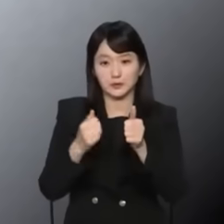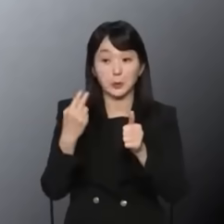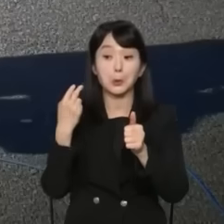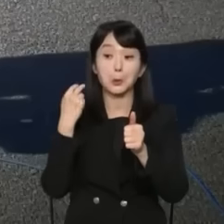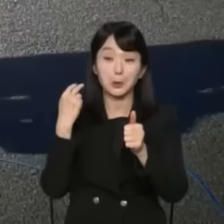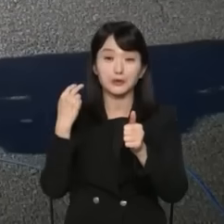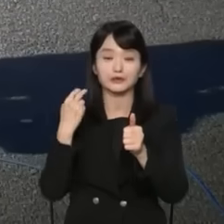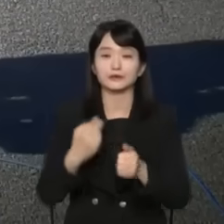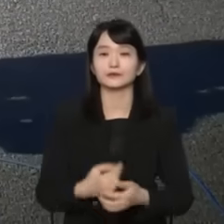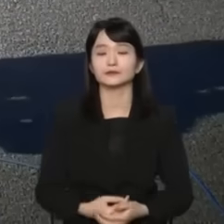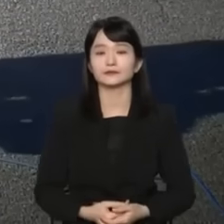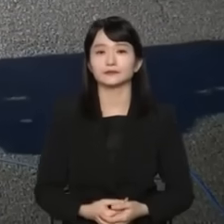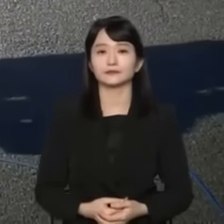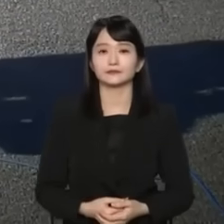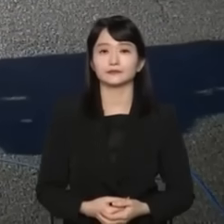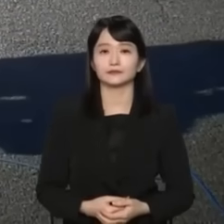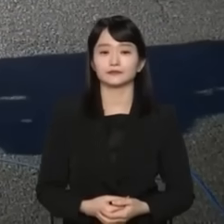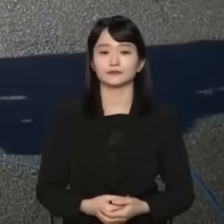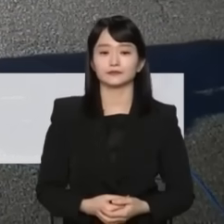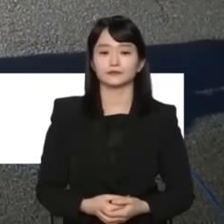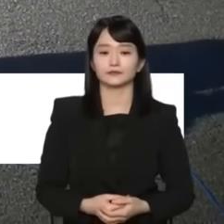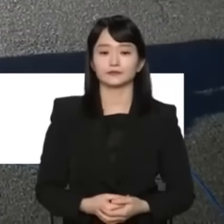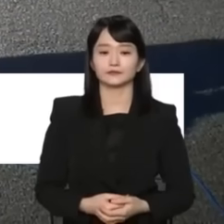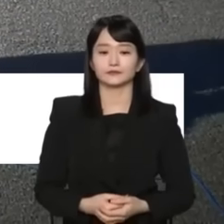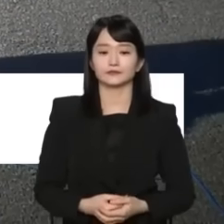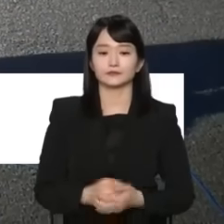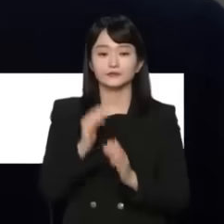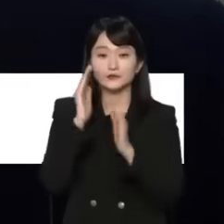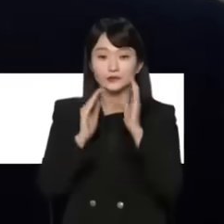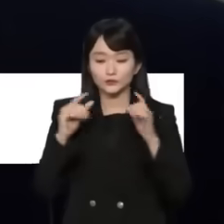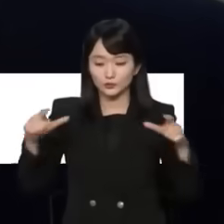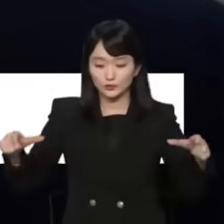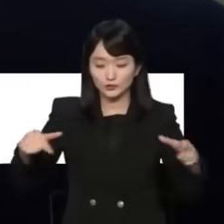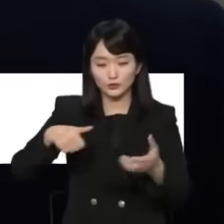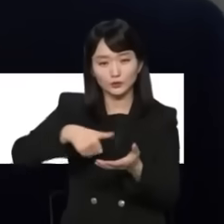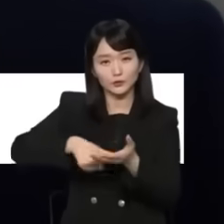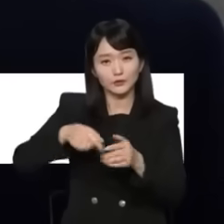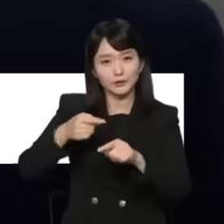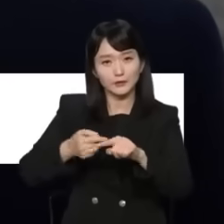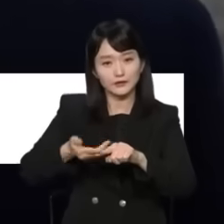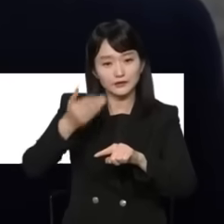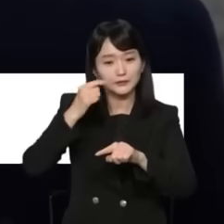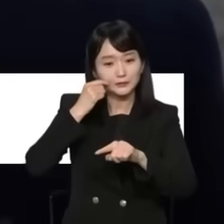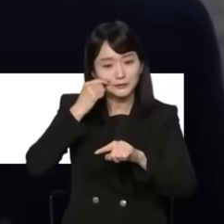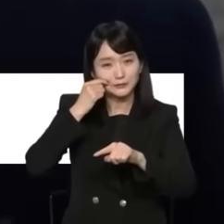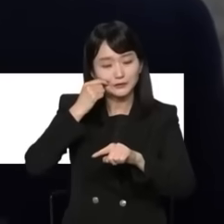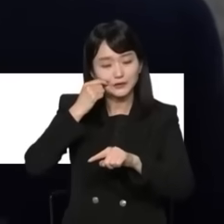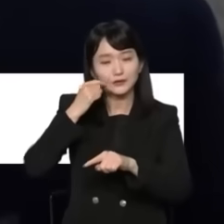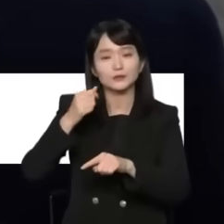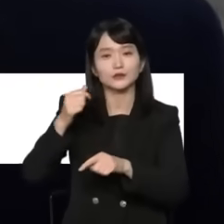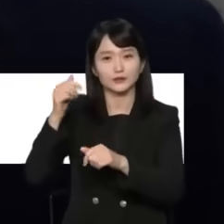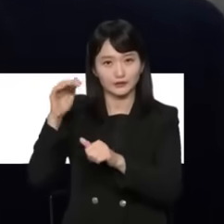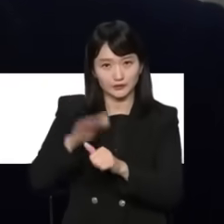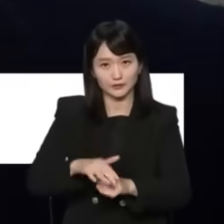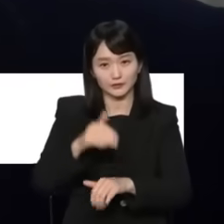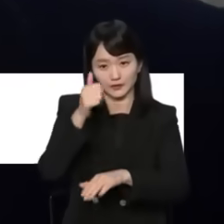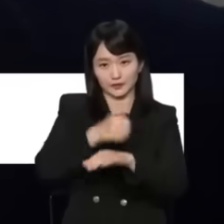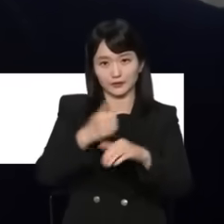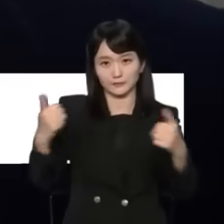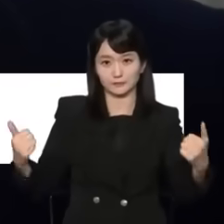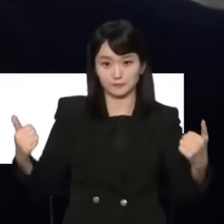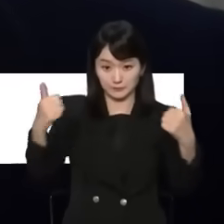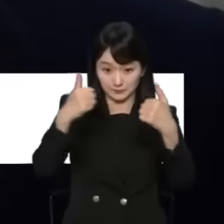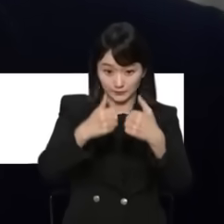이틀 전이었습니다 서초에 거기 가안이 안 넘을 거 아닙니까 가이 아니면 결선투표 갈 거 아니에요네 그 만약